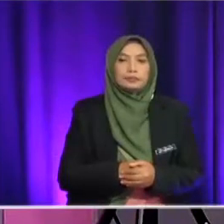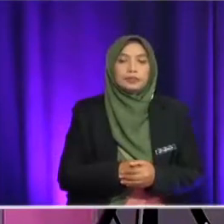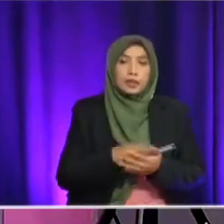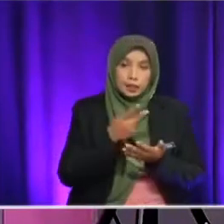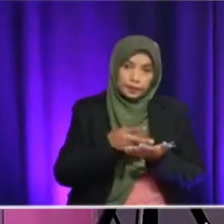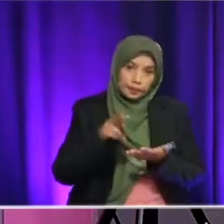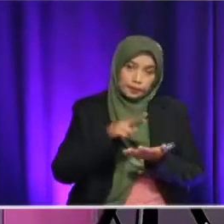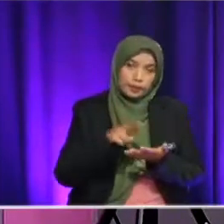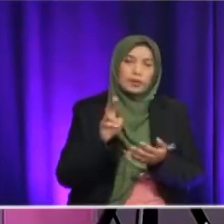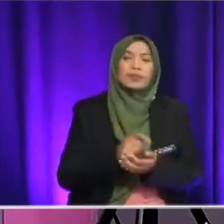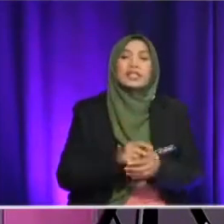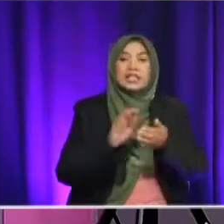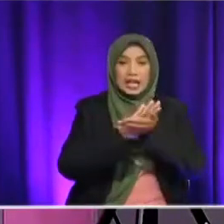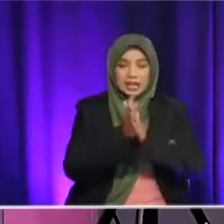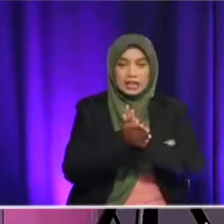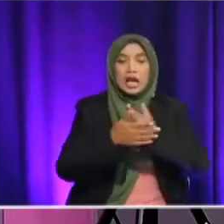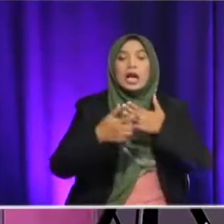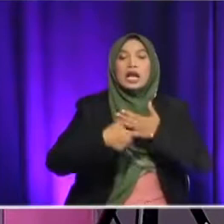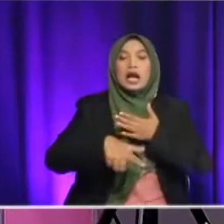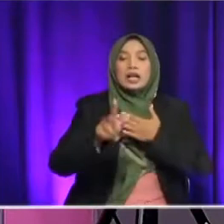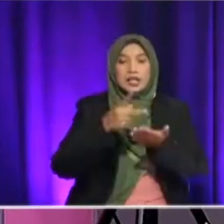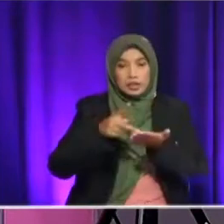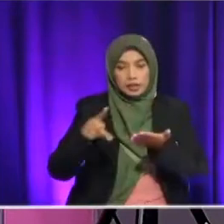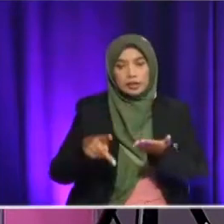Jadi, maka dapatlah melahirkan karangan yang